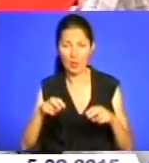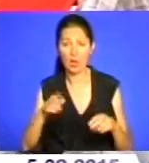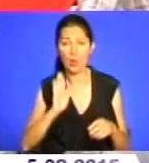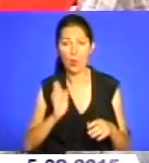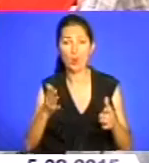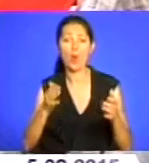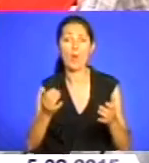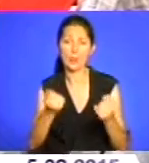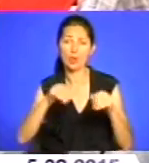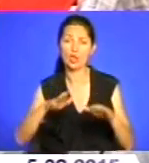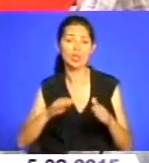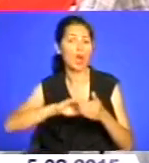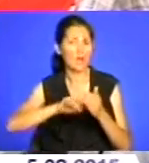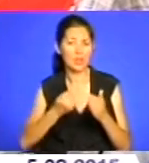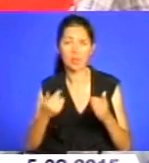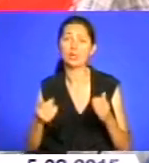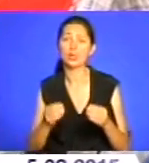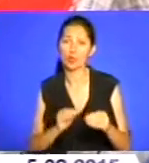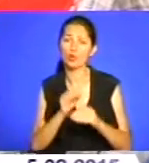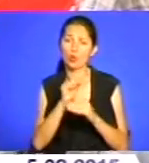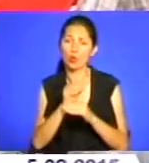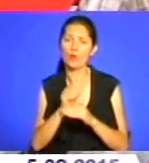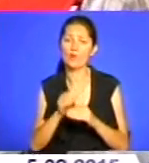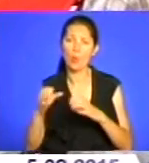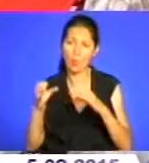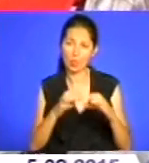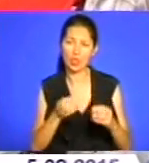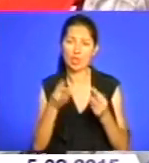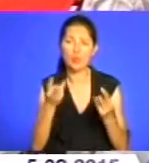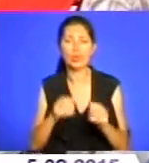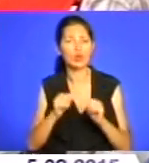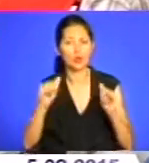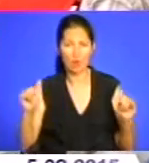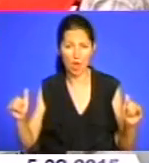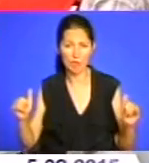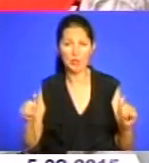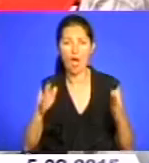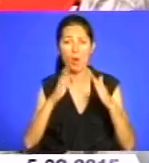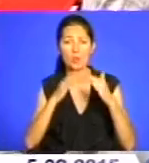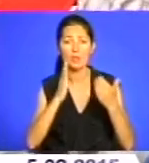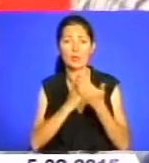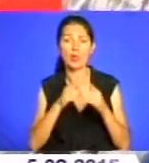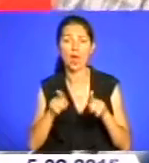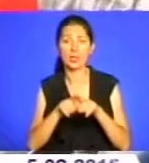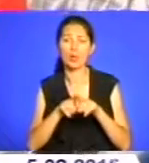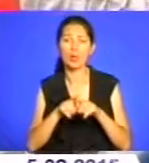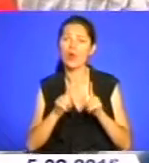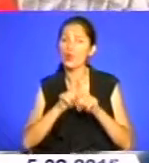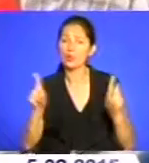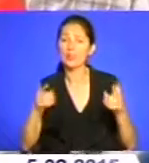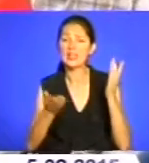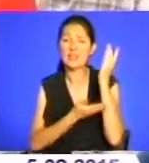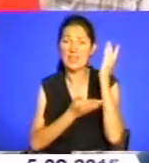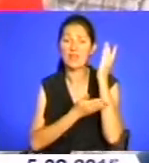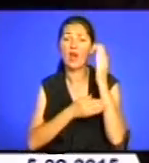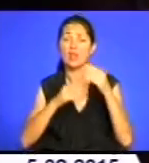виклик додаткових сил, бо тому що пожежа набирала масштабу, будівля має таку специфіку дерев'яне перекриття і розповсюдження було